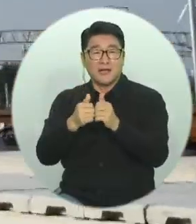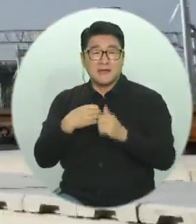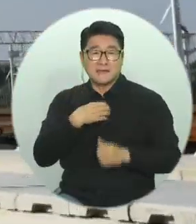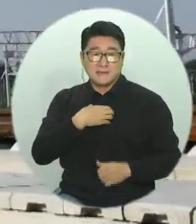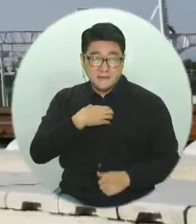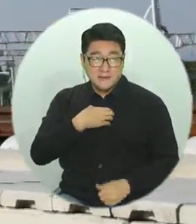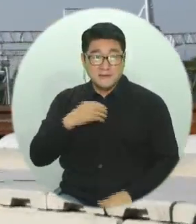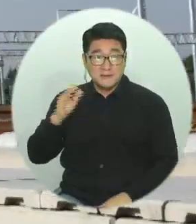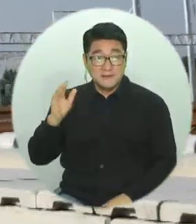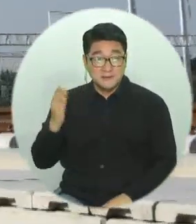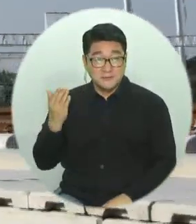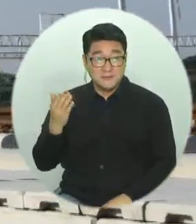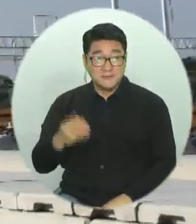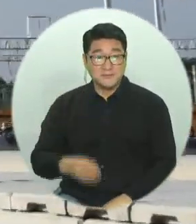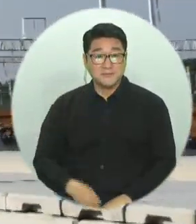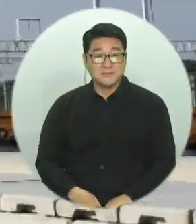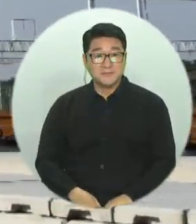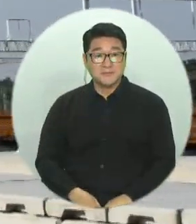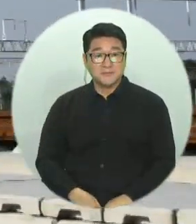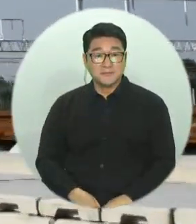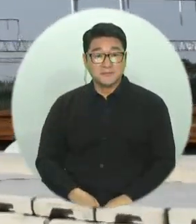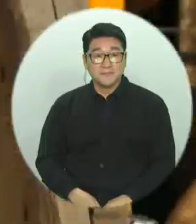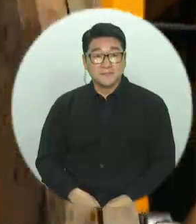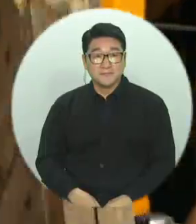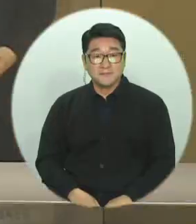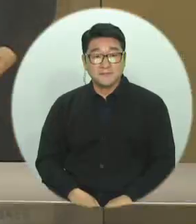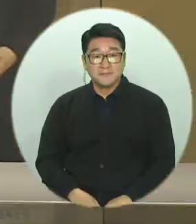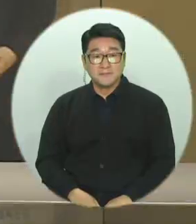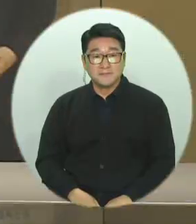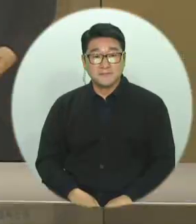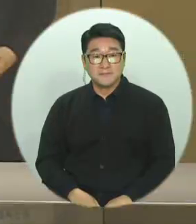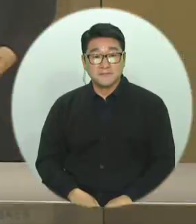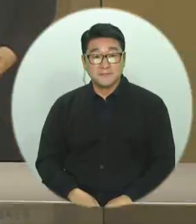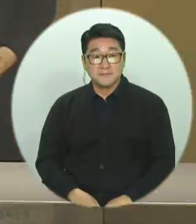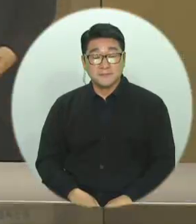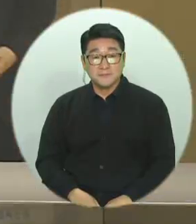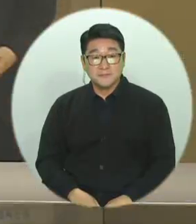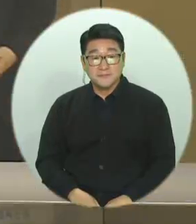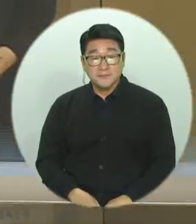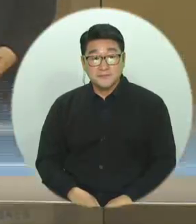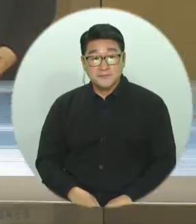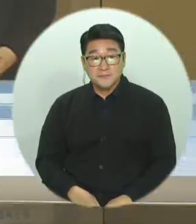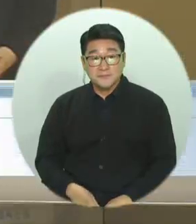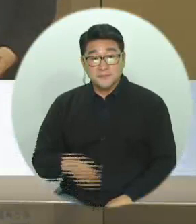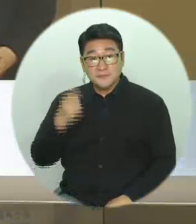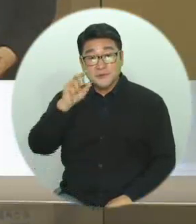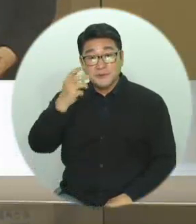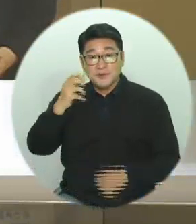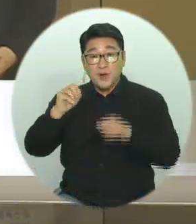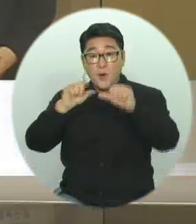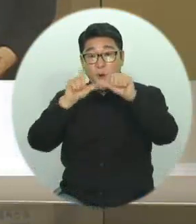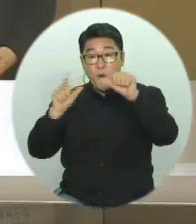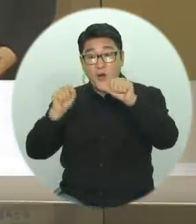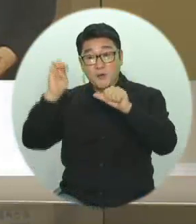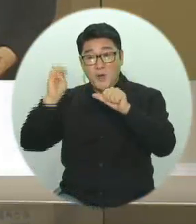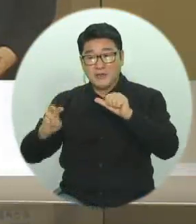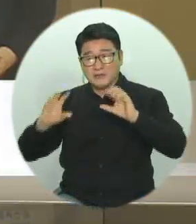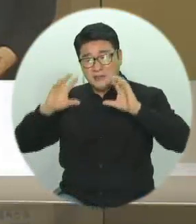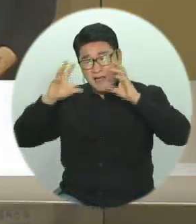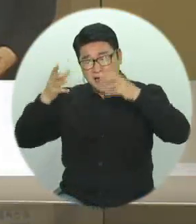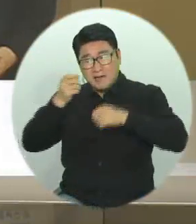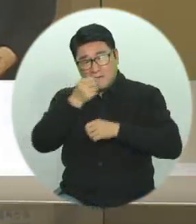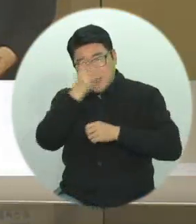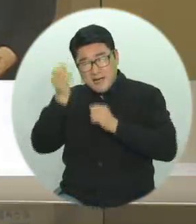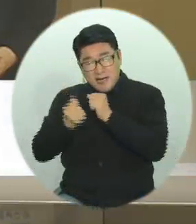MBC 뉴스 김영창 있니다 80년 5월 광주를 세상에 알린 힌츠 패터